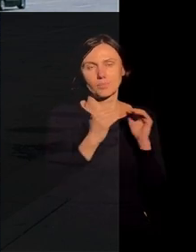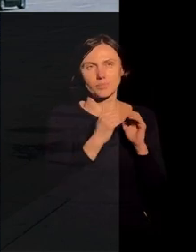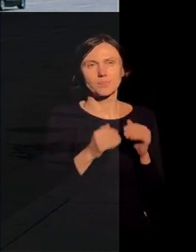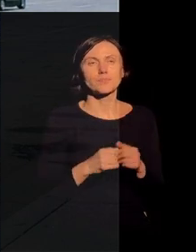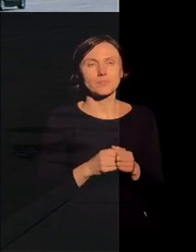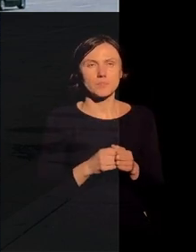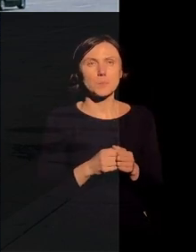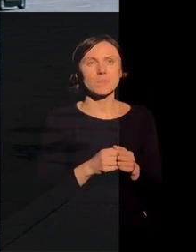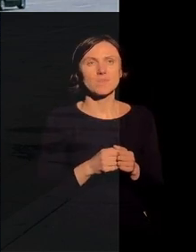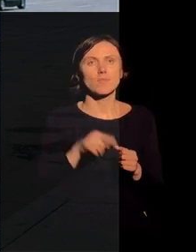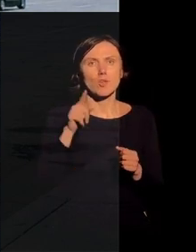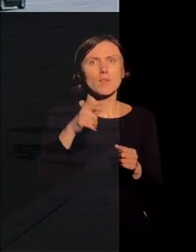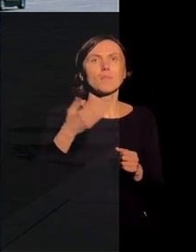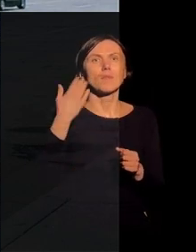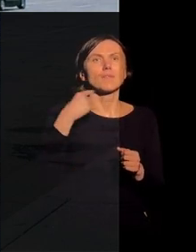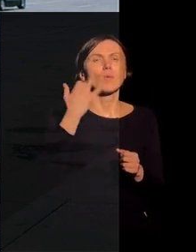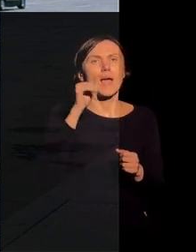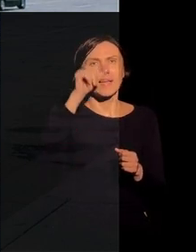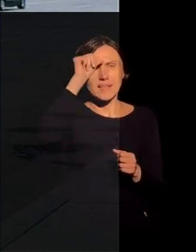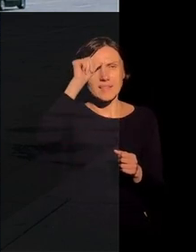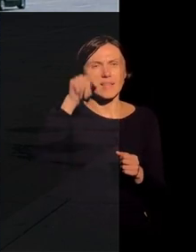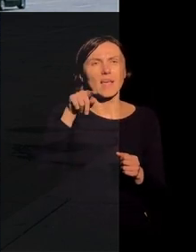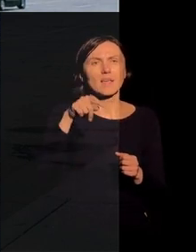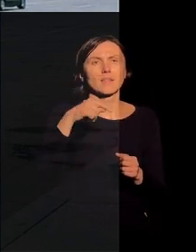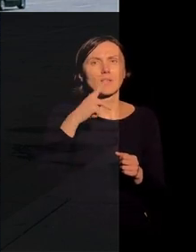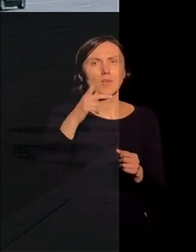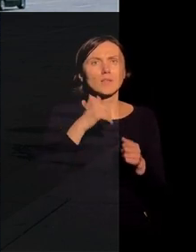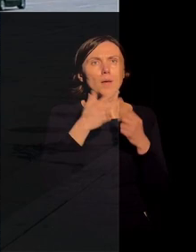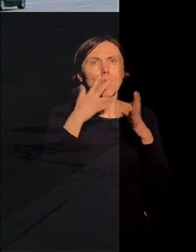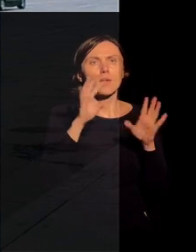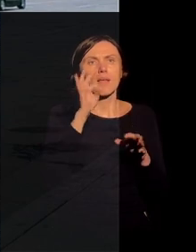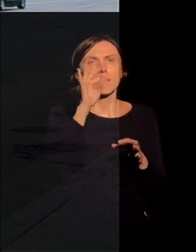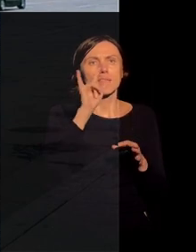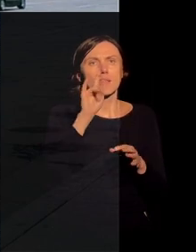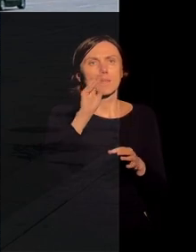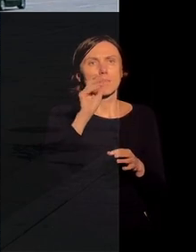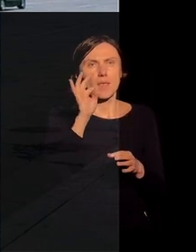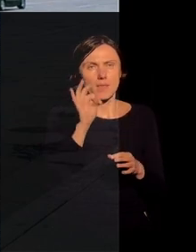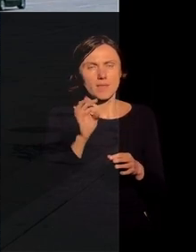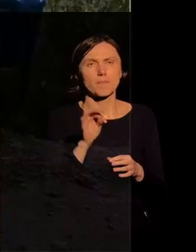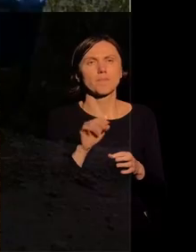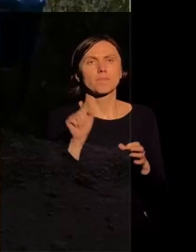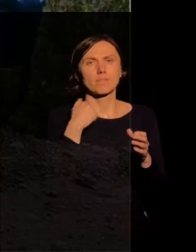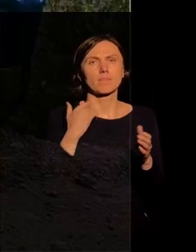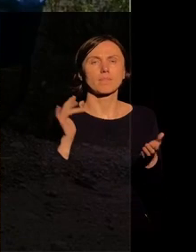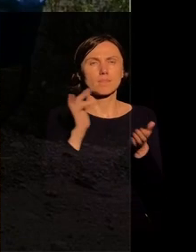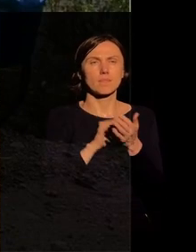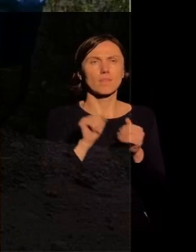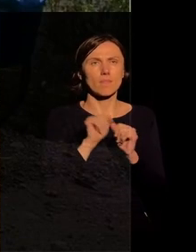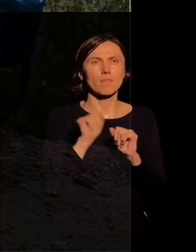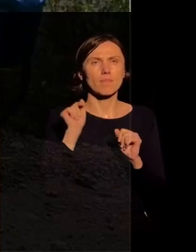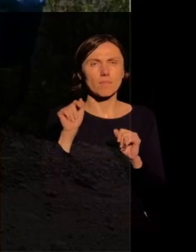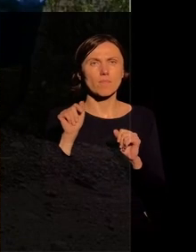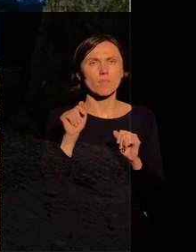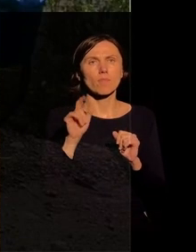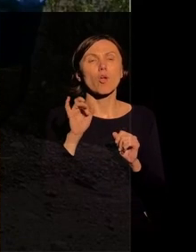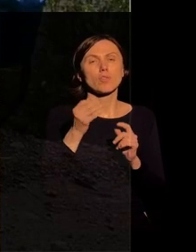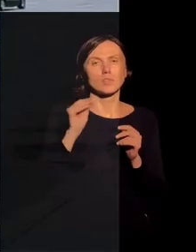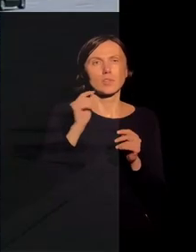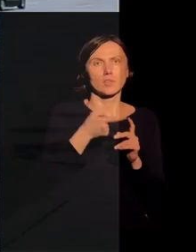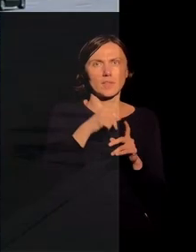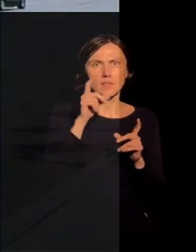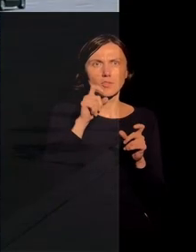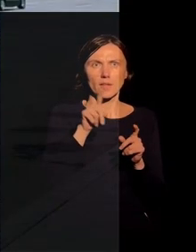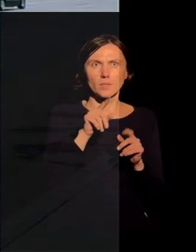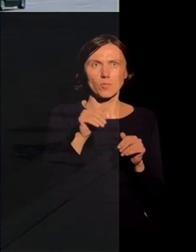ten senior, tu wcześniej były Indie, tu pokazuję państwu Tybet. Do tego Tybetu miałem takie... cofnąłem